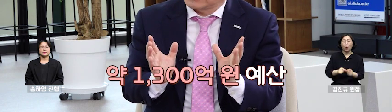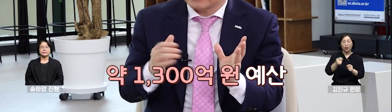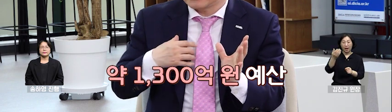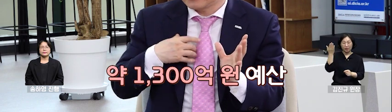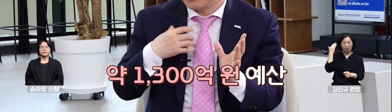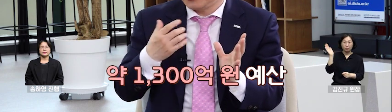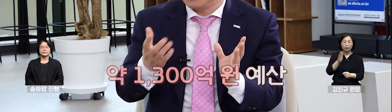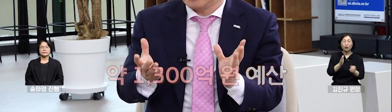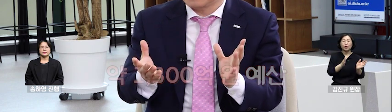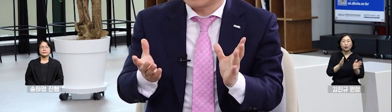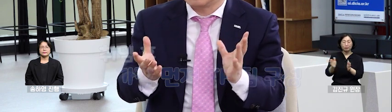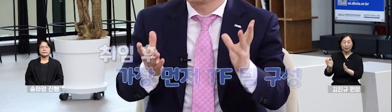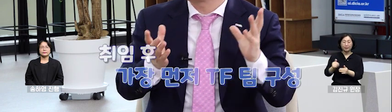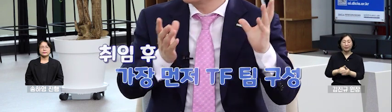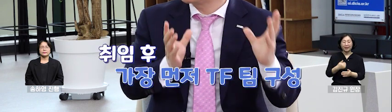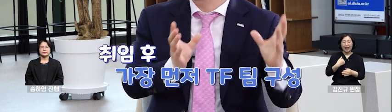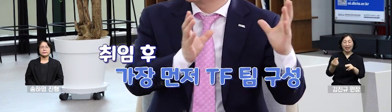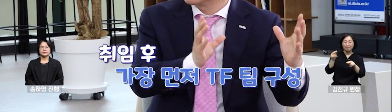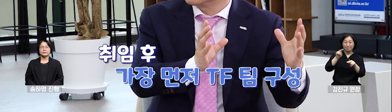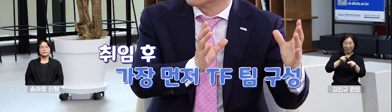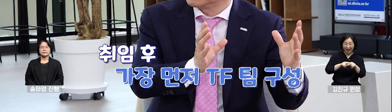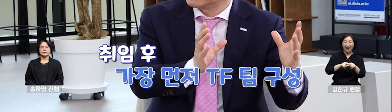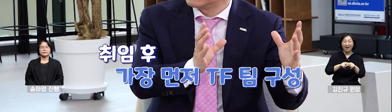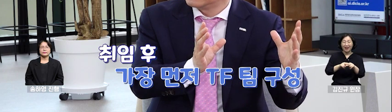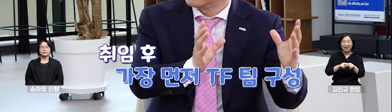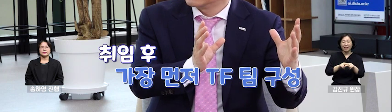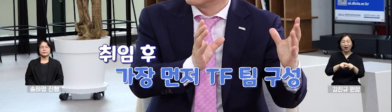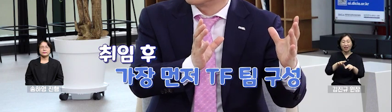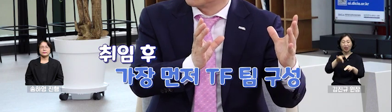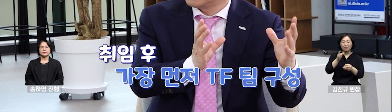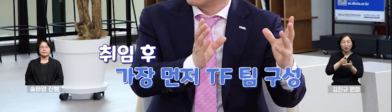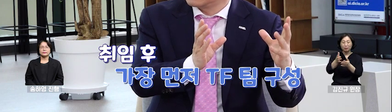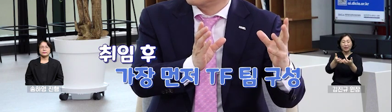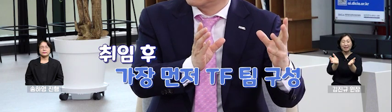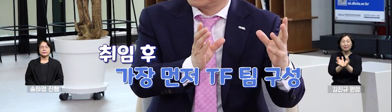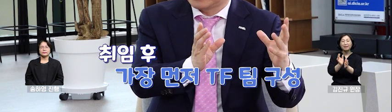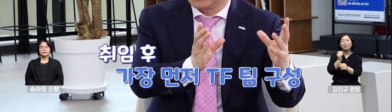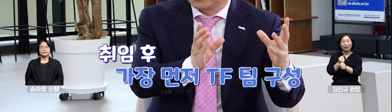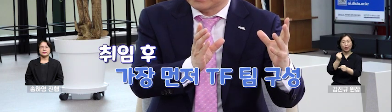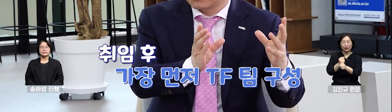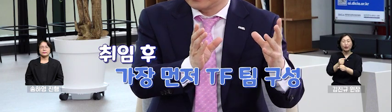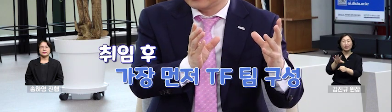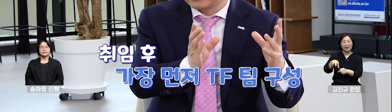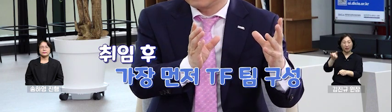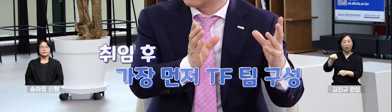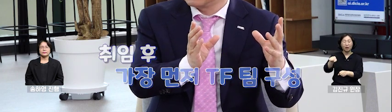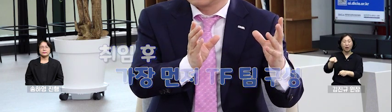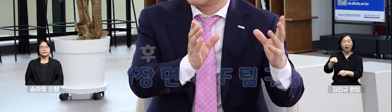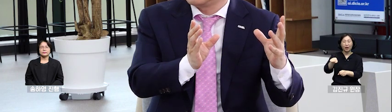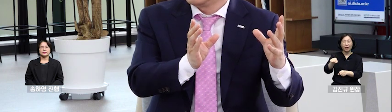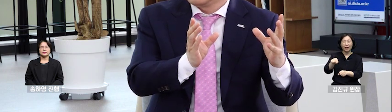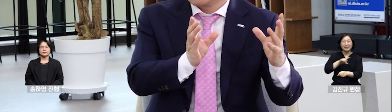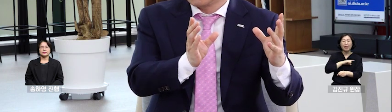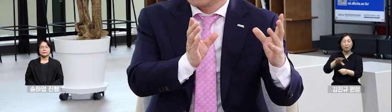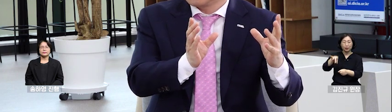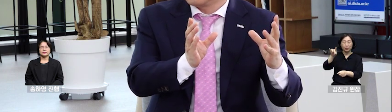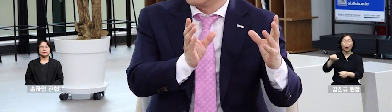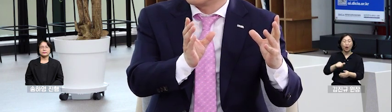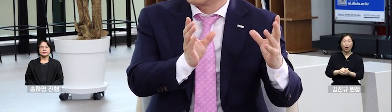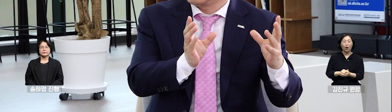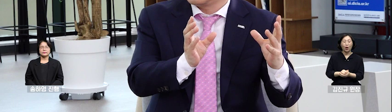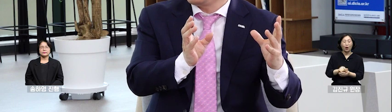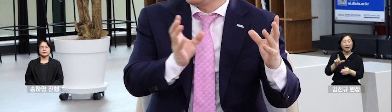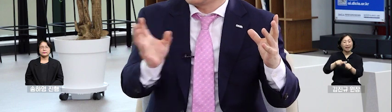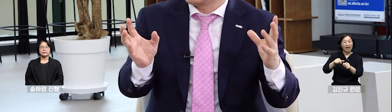준비하는 사실 제가 취임 에서 제일 먼저 tft 만든 그겁니다 이것을 준비하는 tf 팀을 만들고 나중에서야 이건 안되겠다 좀 시간이